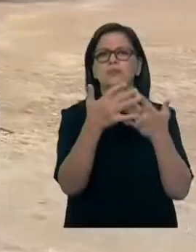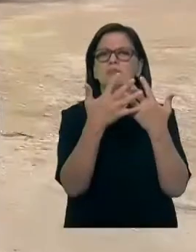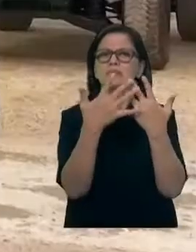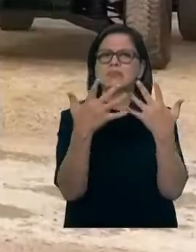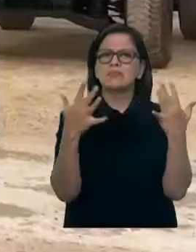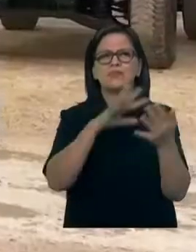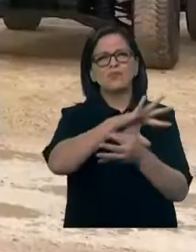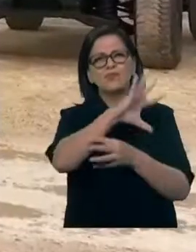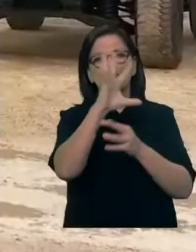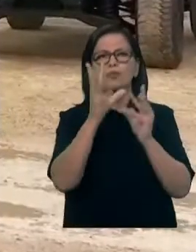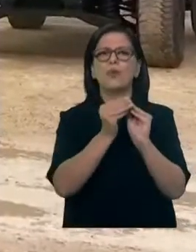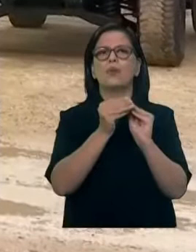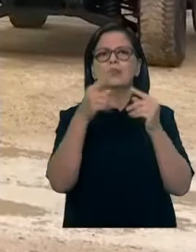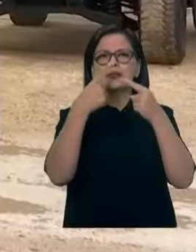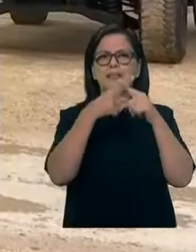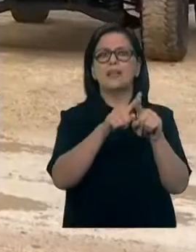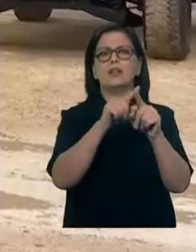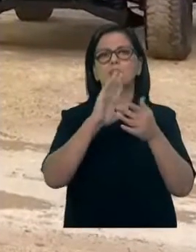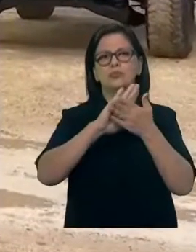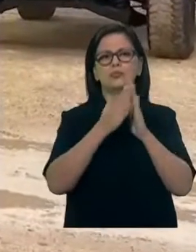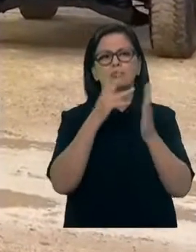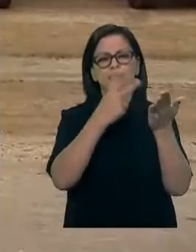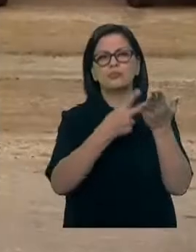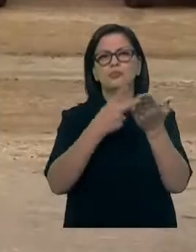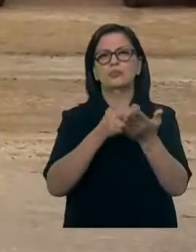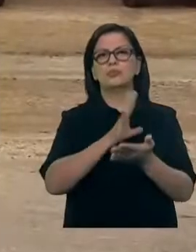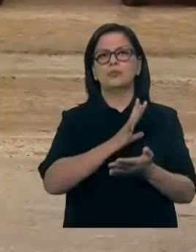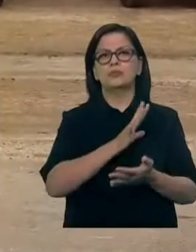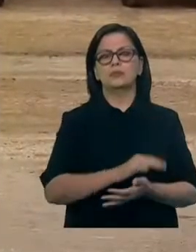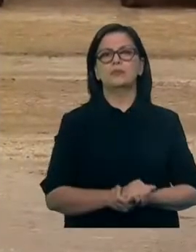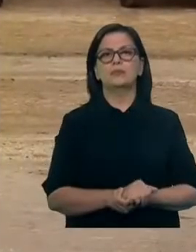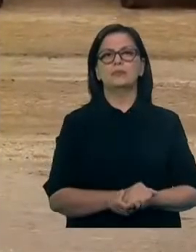zenit qurğuları və digər texniki vasitələr təqdim olunub.